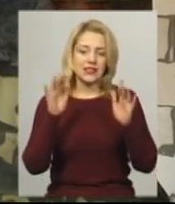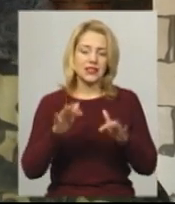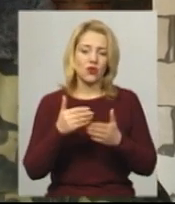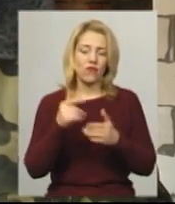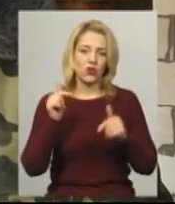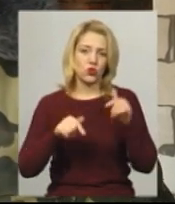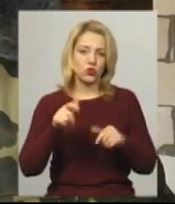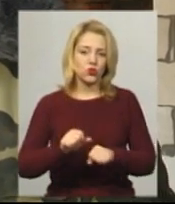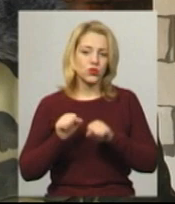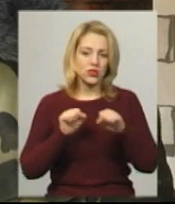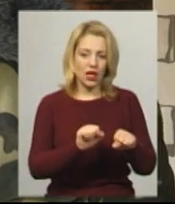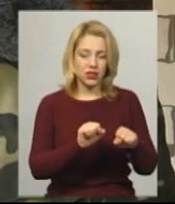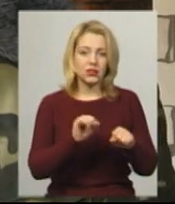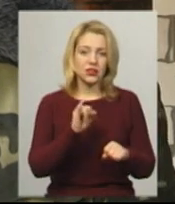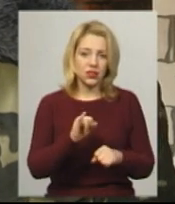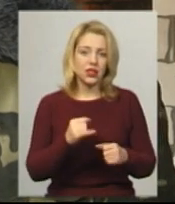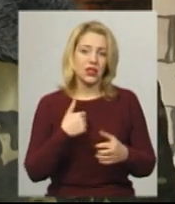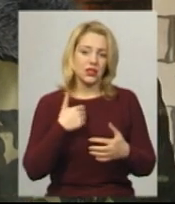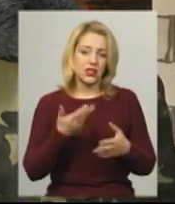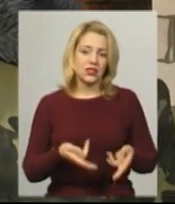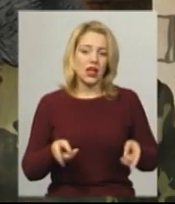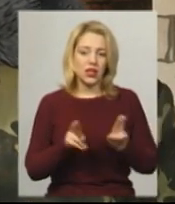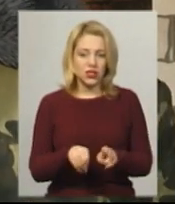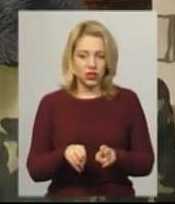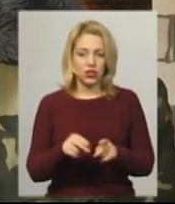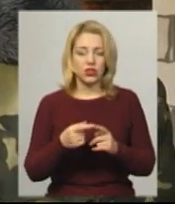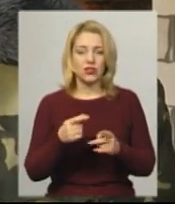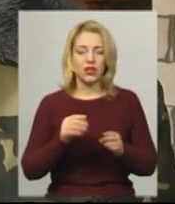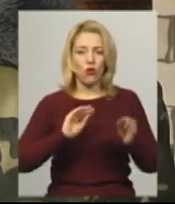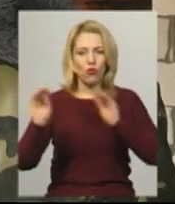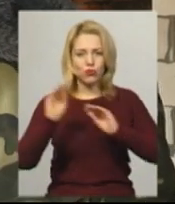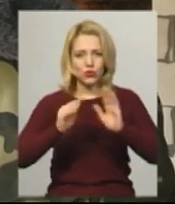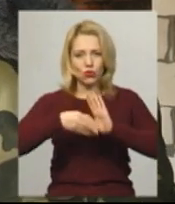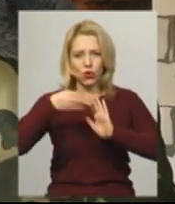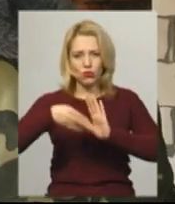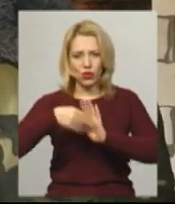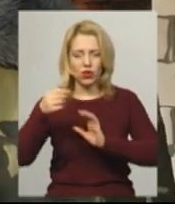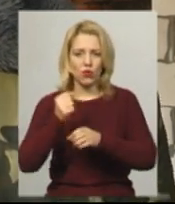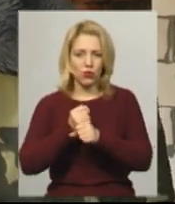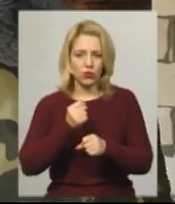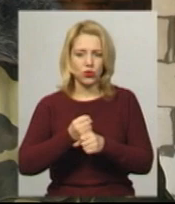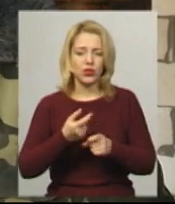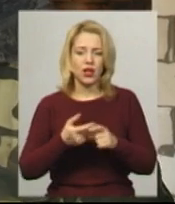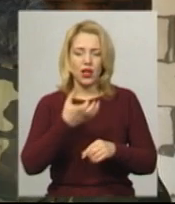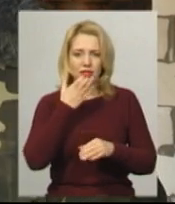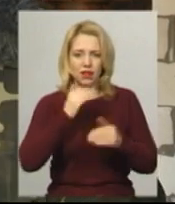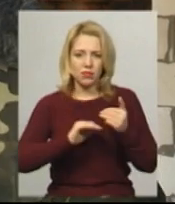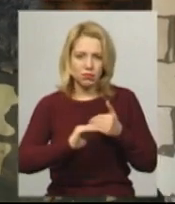захищені. І залишилося, значить, і оздоблювані роботи внутрішні, значить, і утеплення